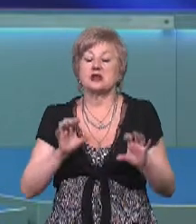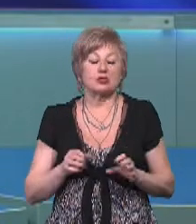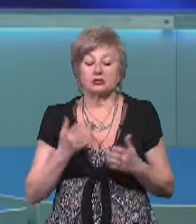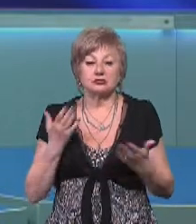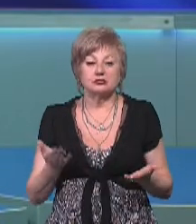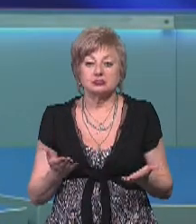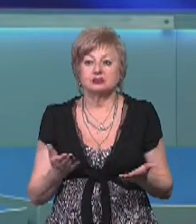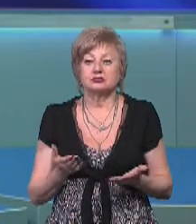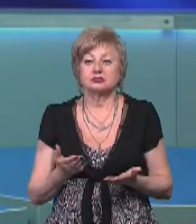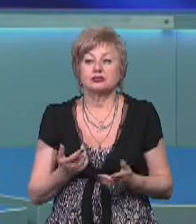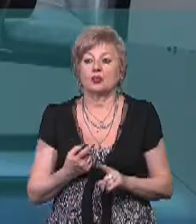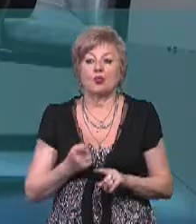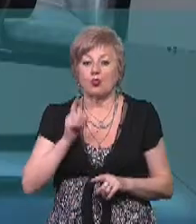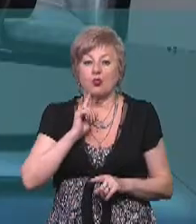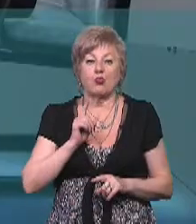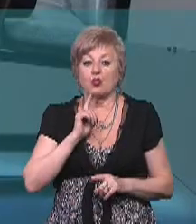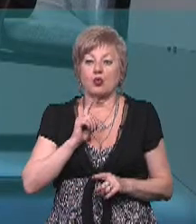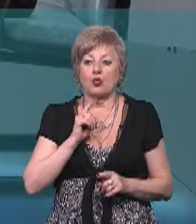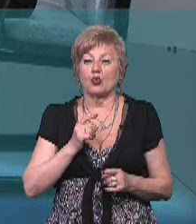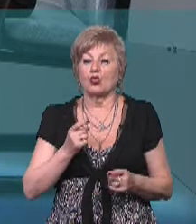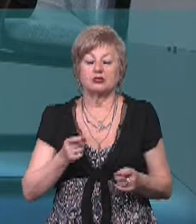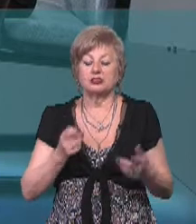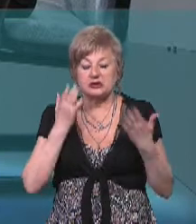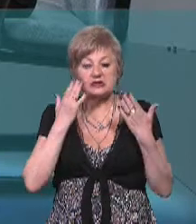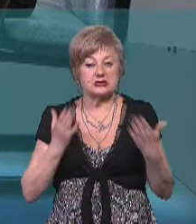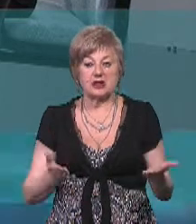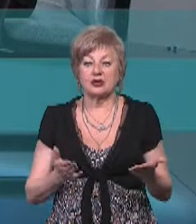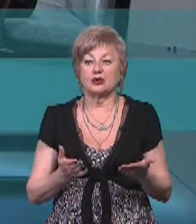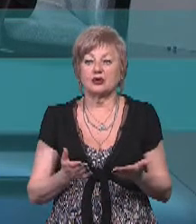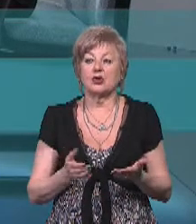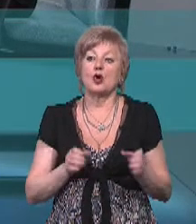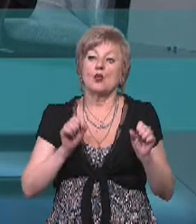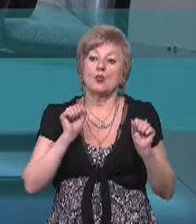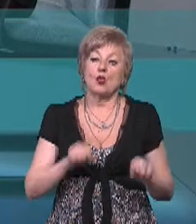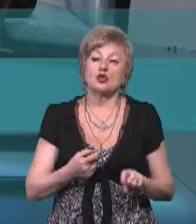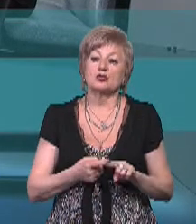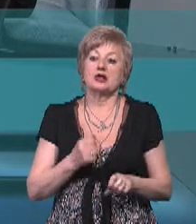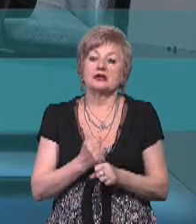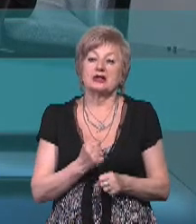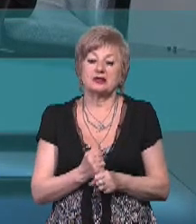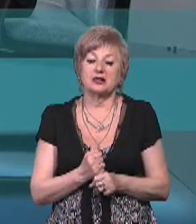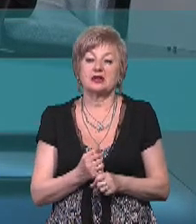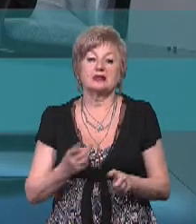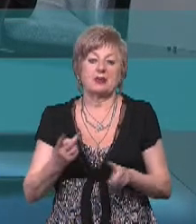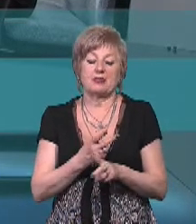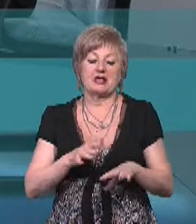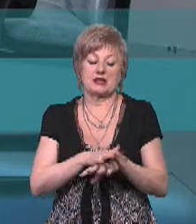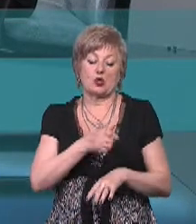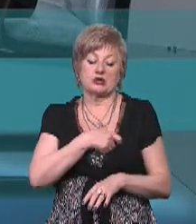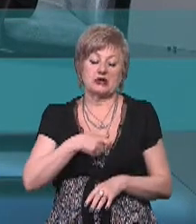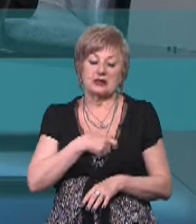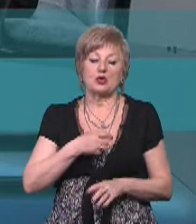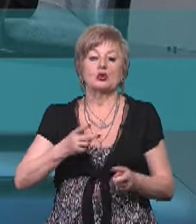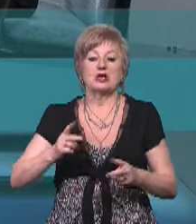законопроекти? Це поки що як на кавовій гущі гадати, чи зможемо ми це зробити без народних депутатів,